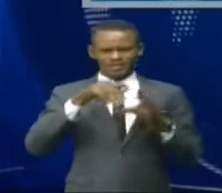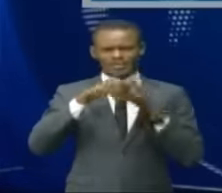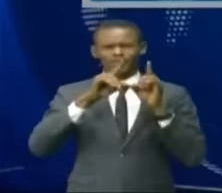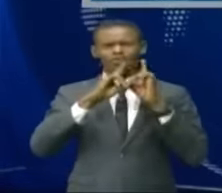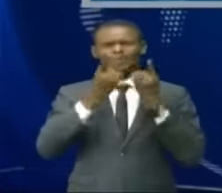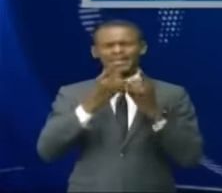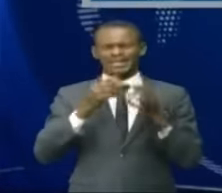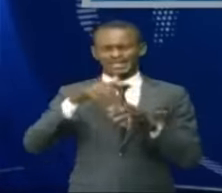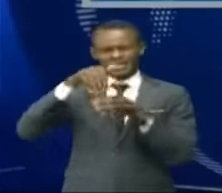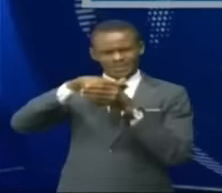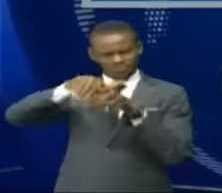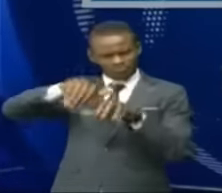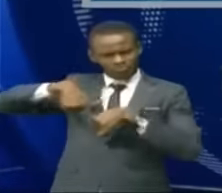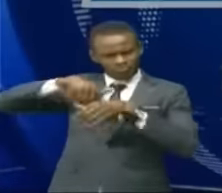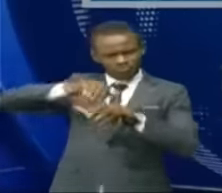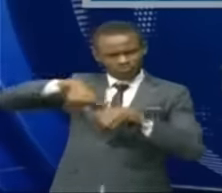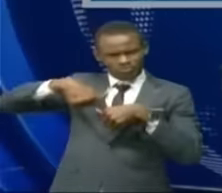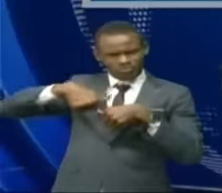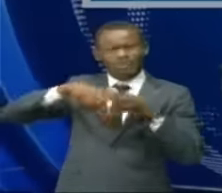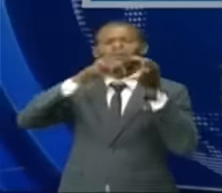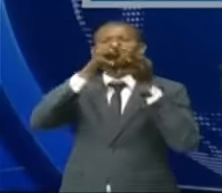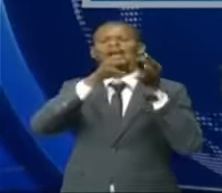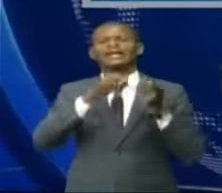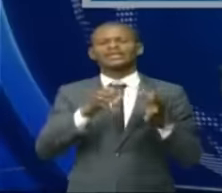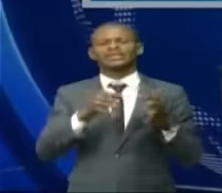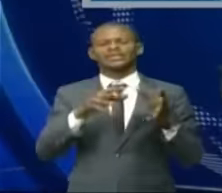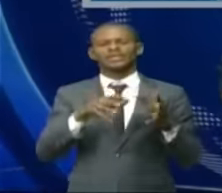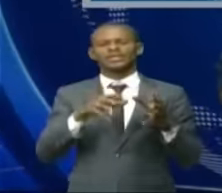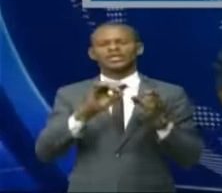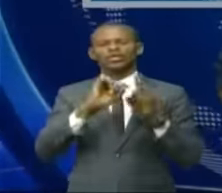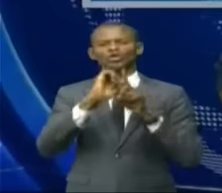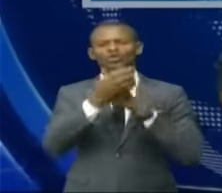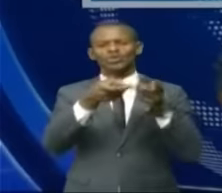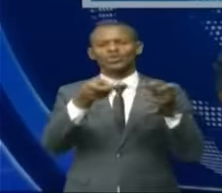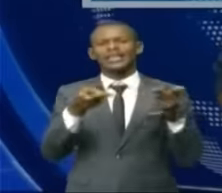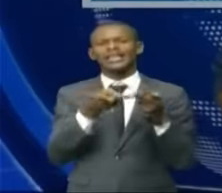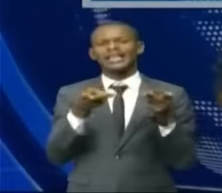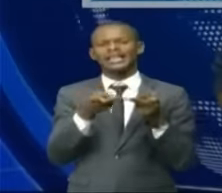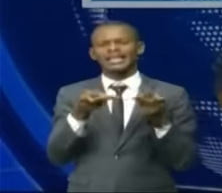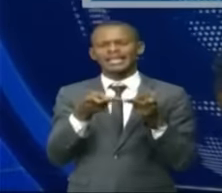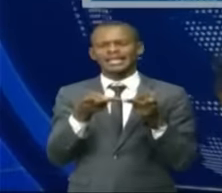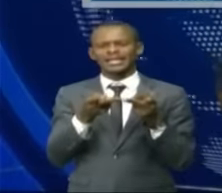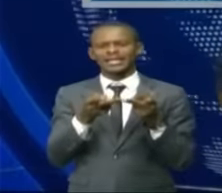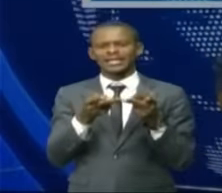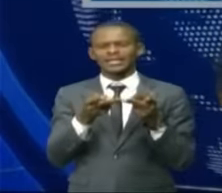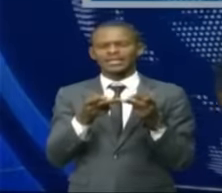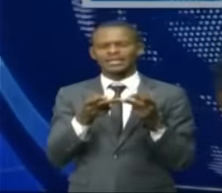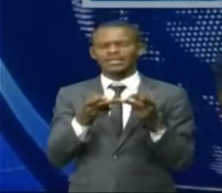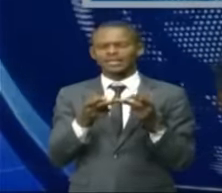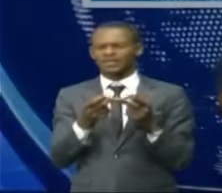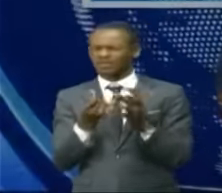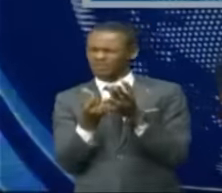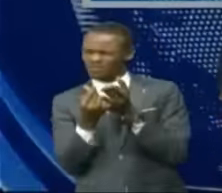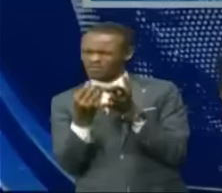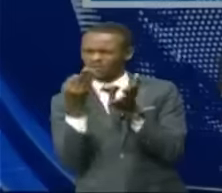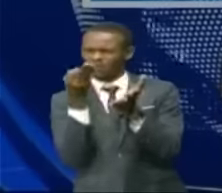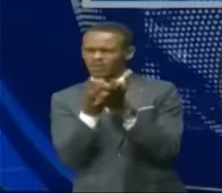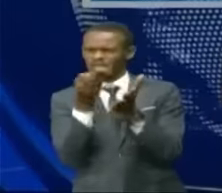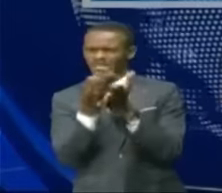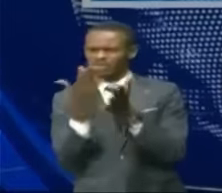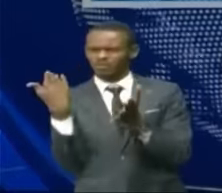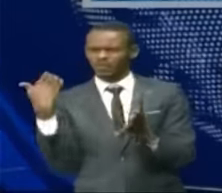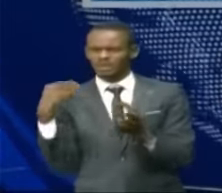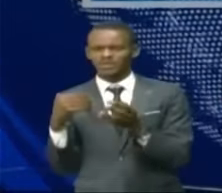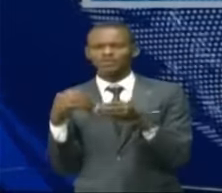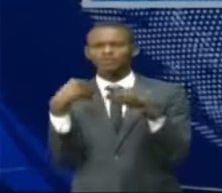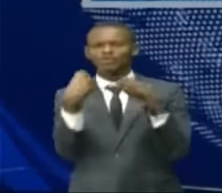fait état de l'évaluation des projets du gouvernement financés par la FIDA, principal partenaire de l'investissement agricole en RDC. Il est question